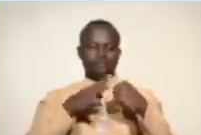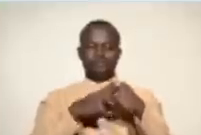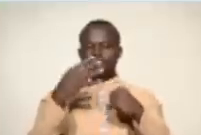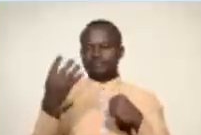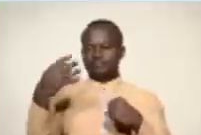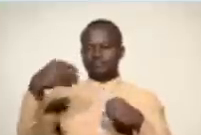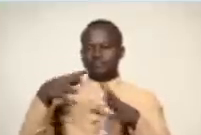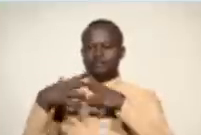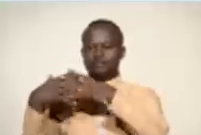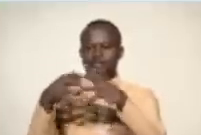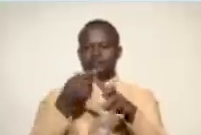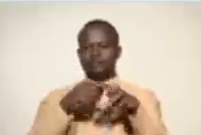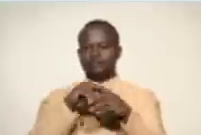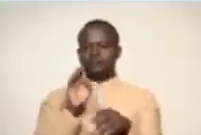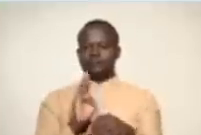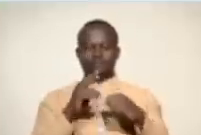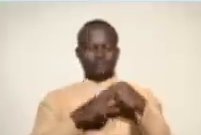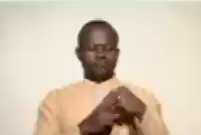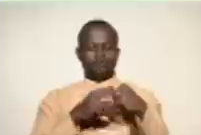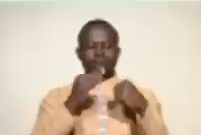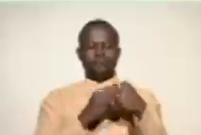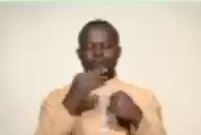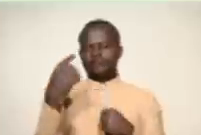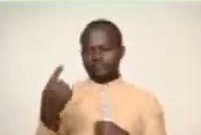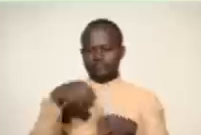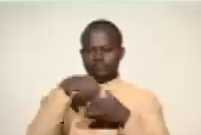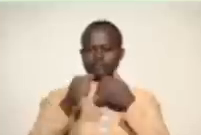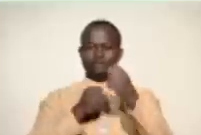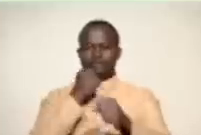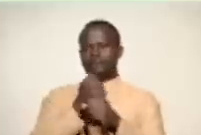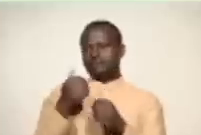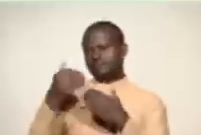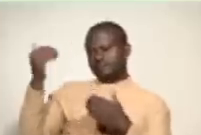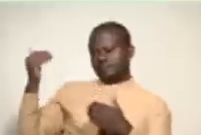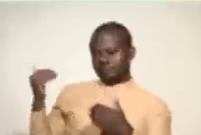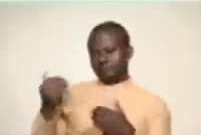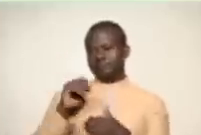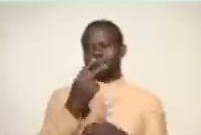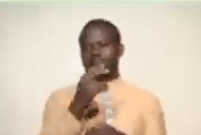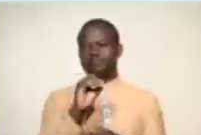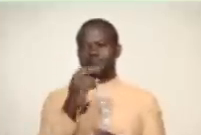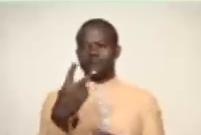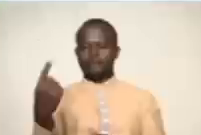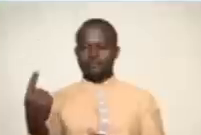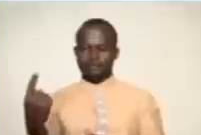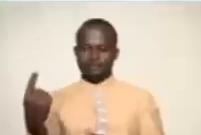$774 million z'amadolari ya Amerika avuye kuri $781 million mu mwaka wari wawubanjirije wa